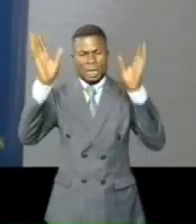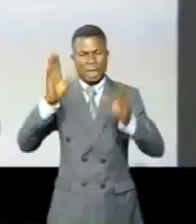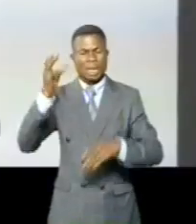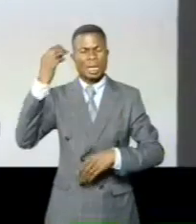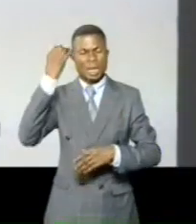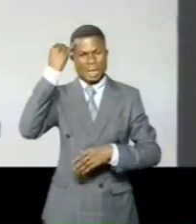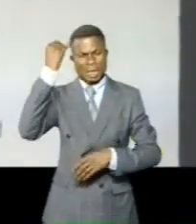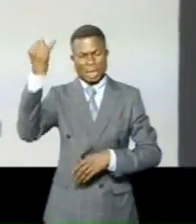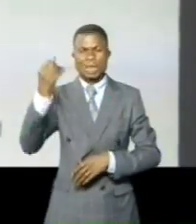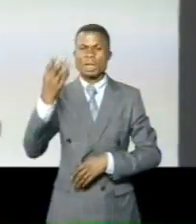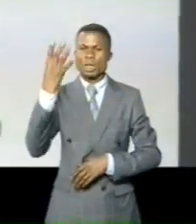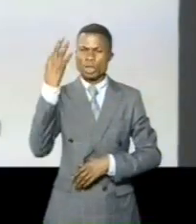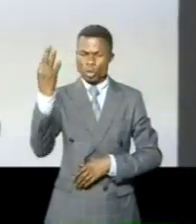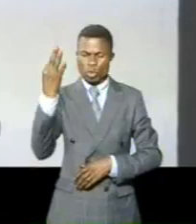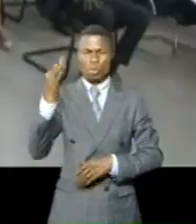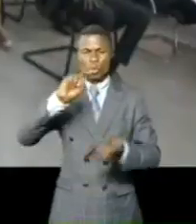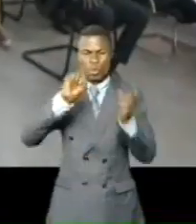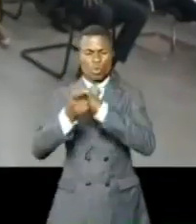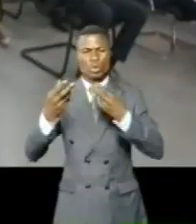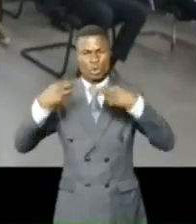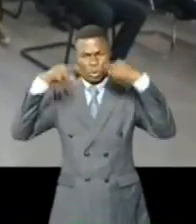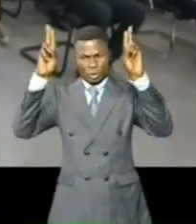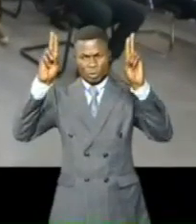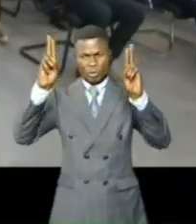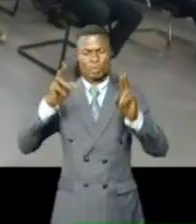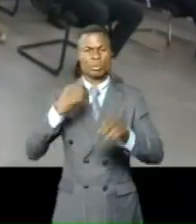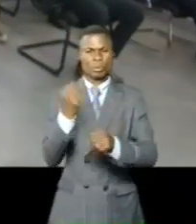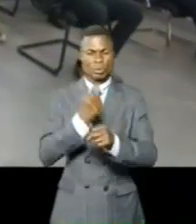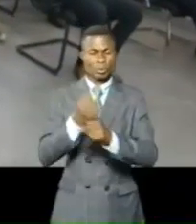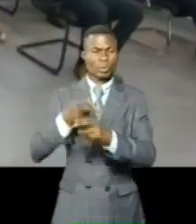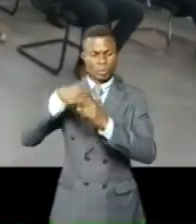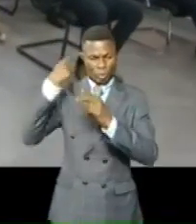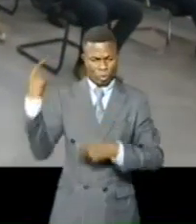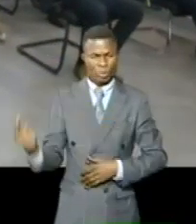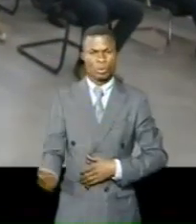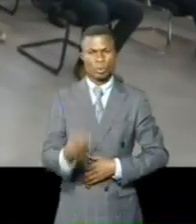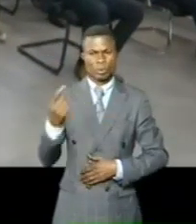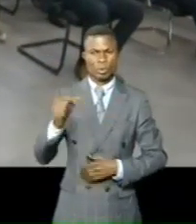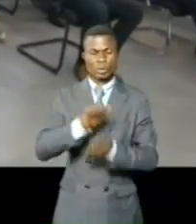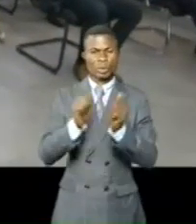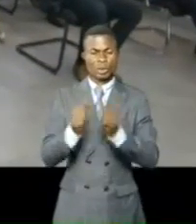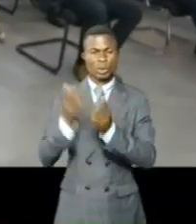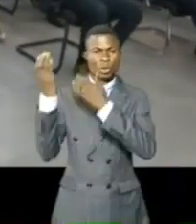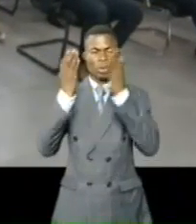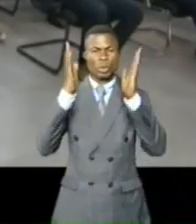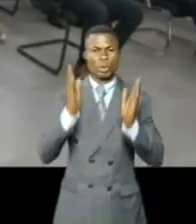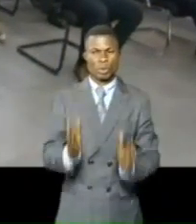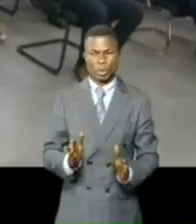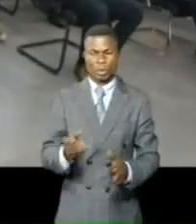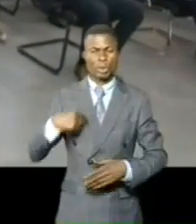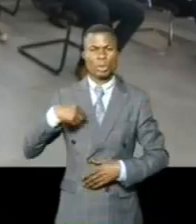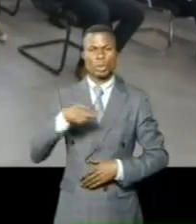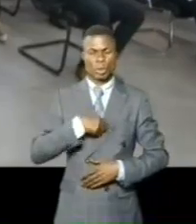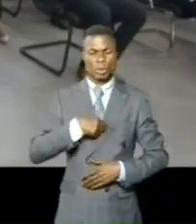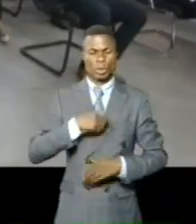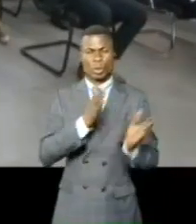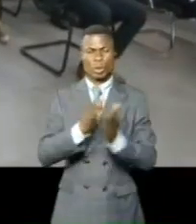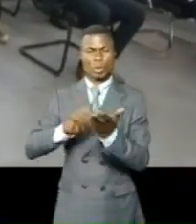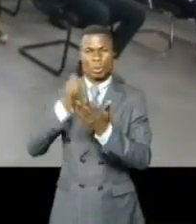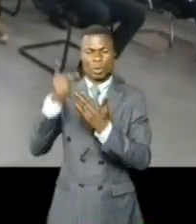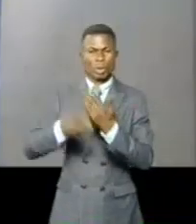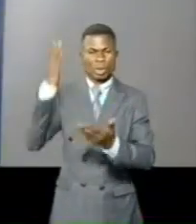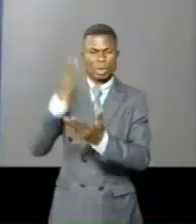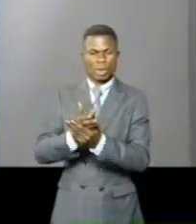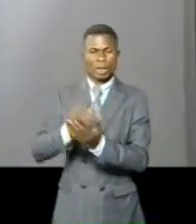plan stratégique pour une réforme réussie. Faire un travail de contrôle permanent au niveau des opérateurs. Nous avons engagé un programme de lutte